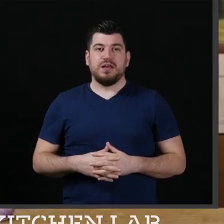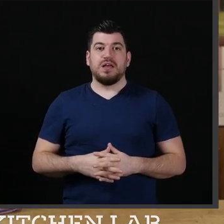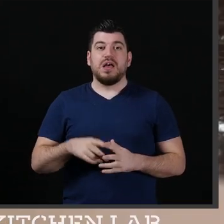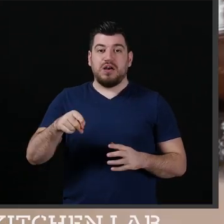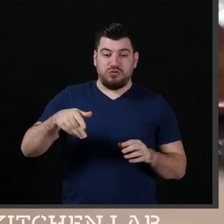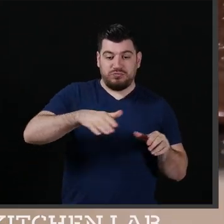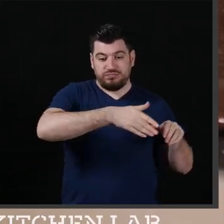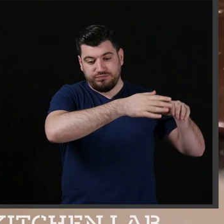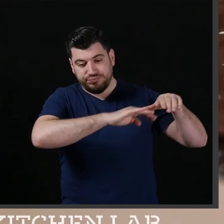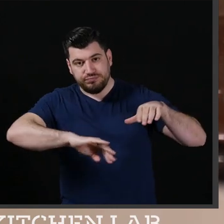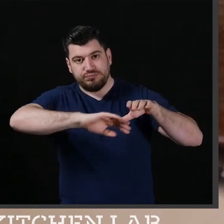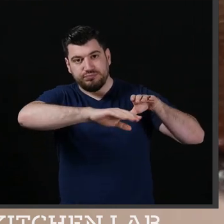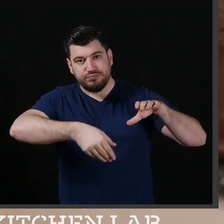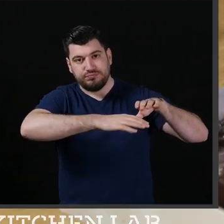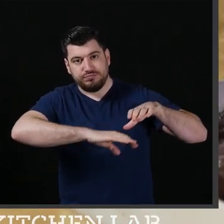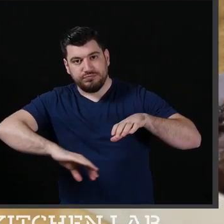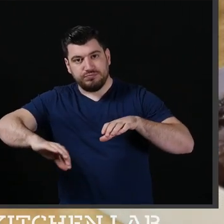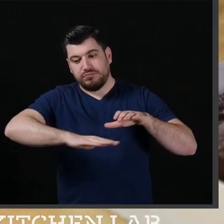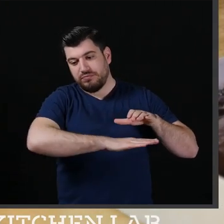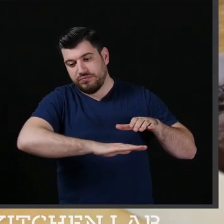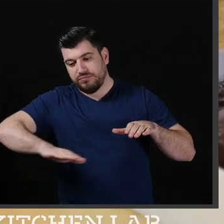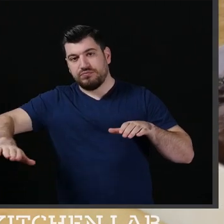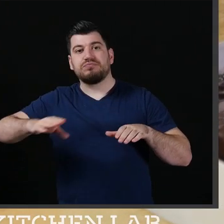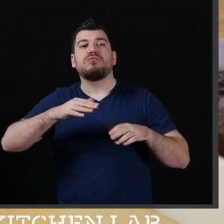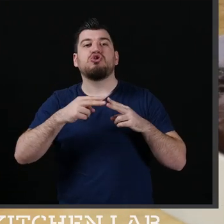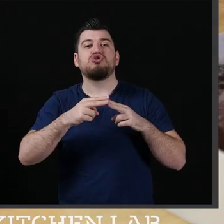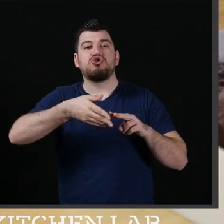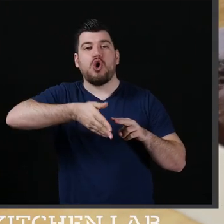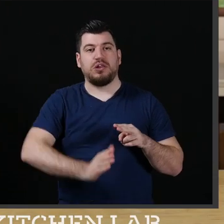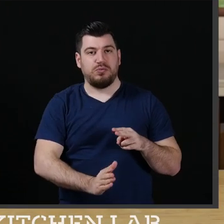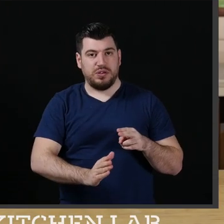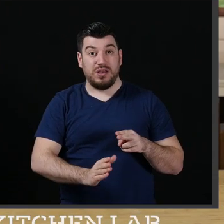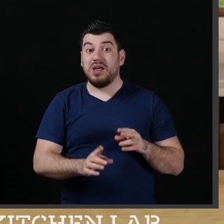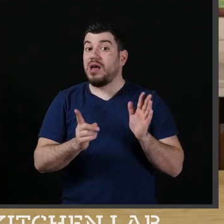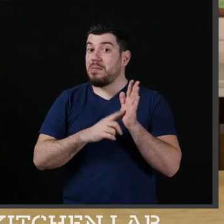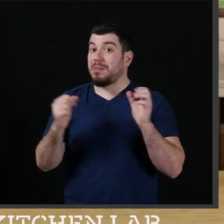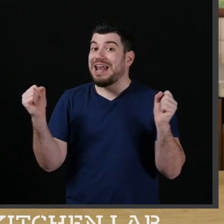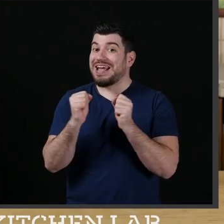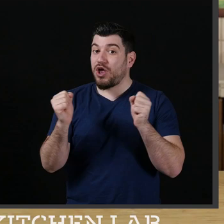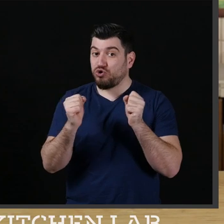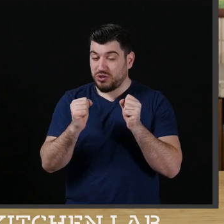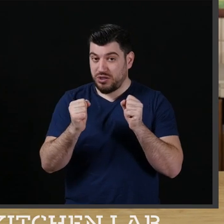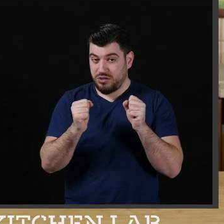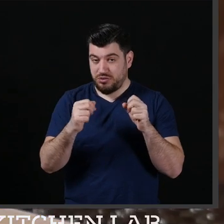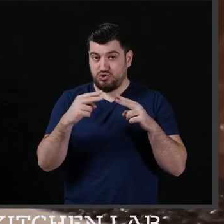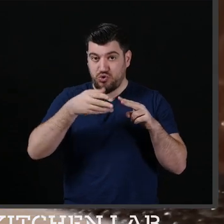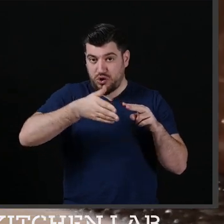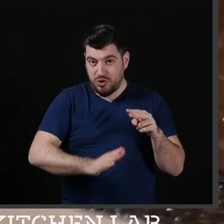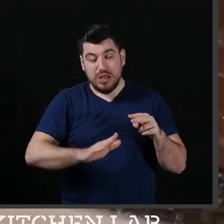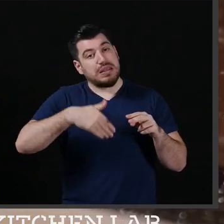βροχιδόν την γκανάζ μας πάνω στη σοκολατόπιτά μας. Προσέξτε καλά να έχει κρυώσει η σοκολατόπιτα και μετά ρίχνουμε την